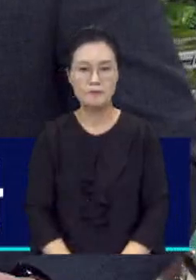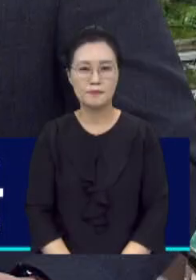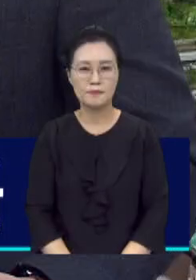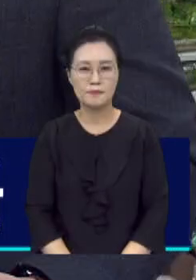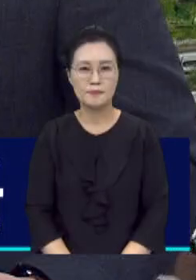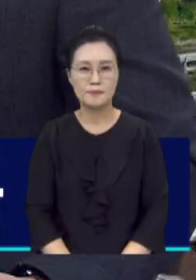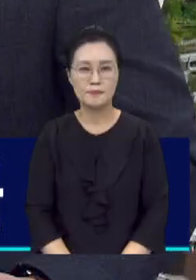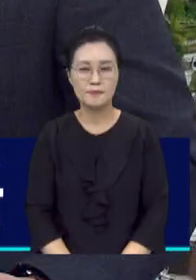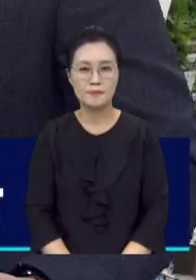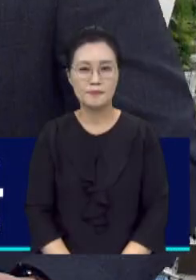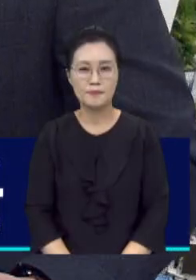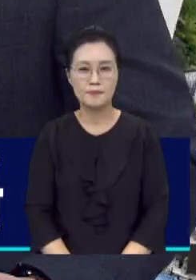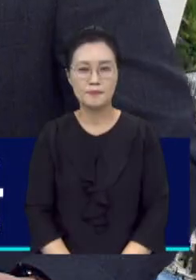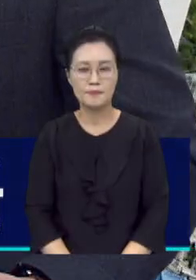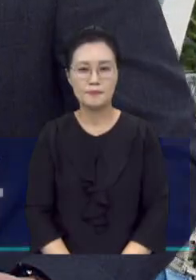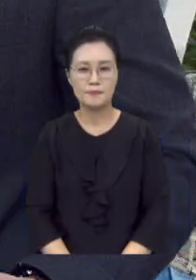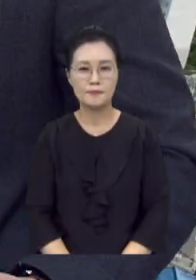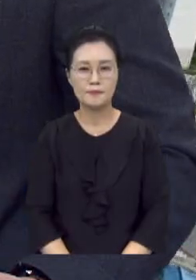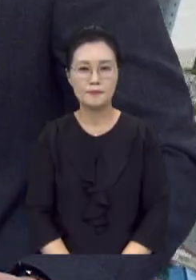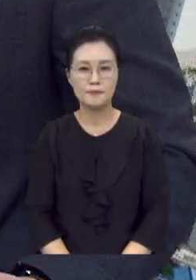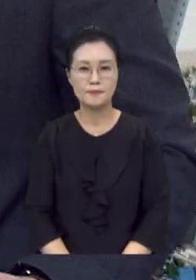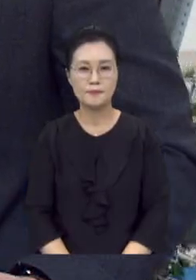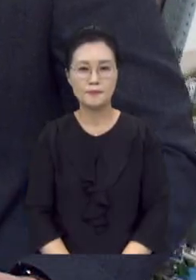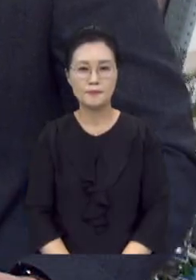합니다 김상진 기자가 취재했습니다